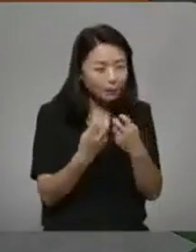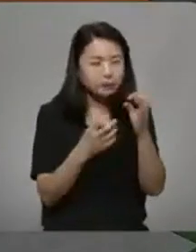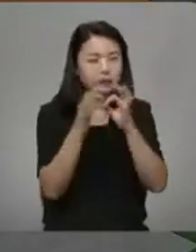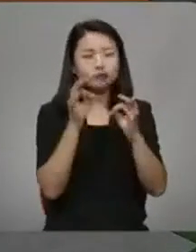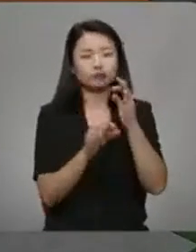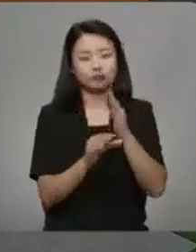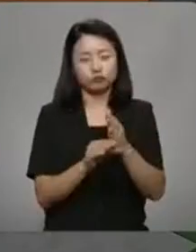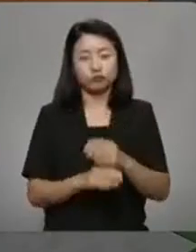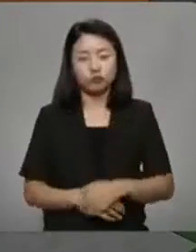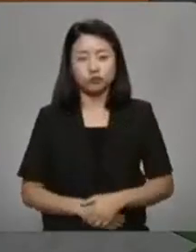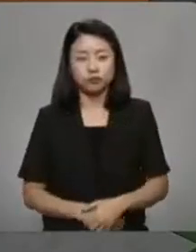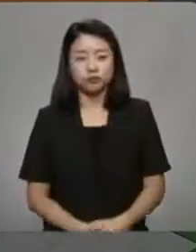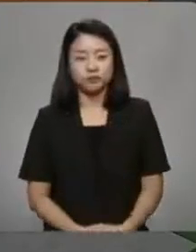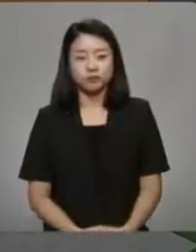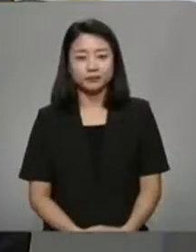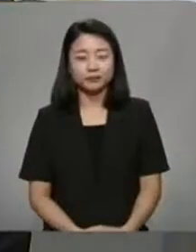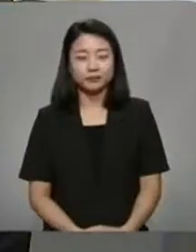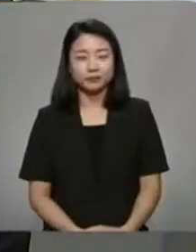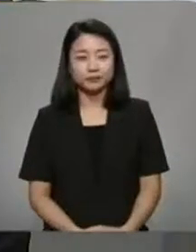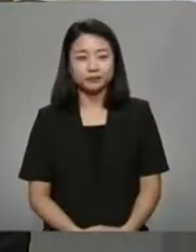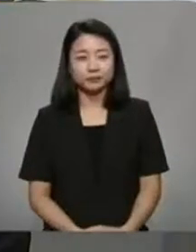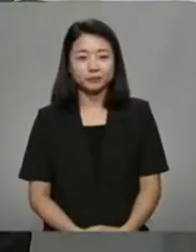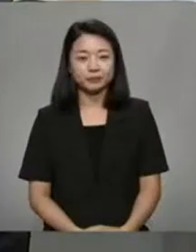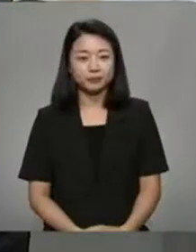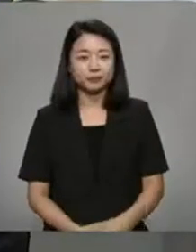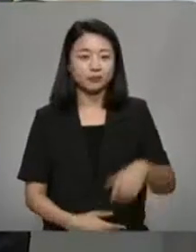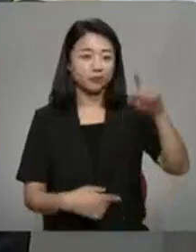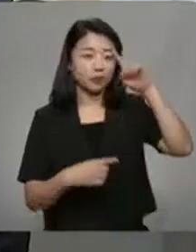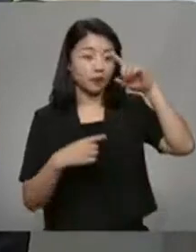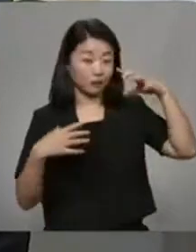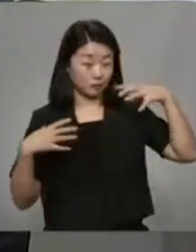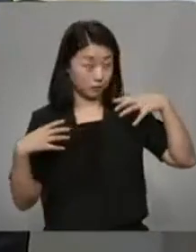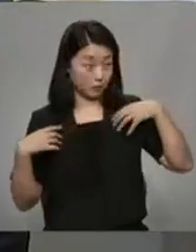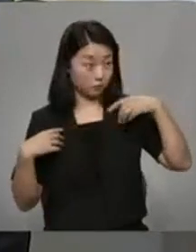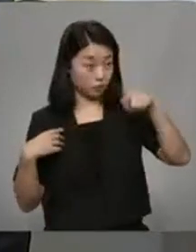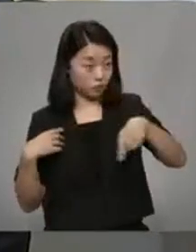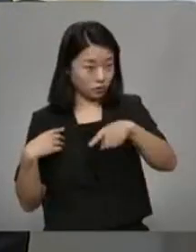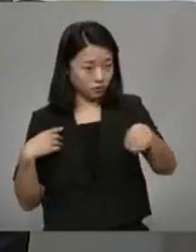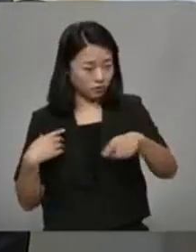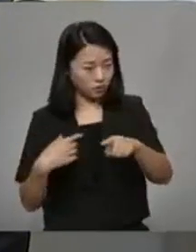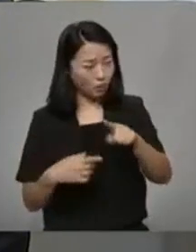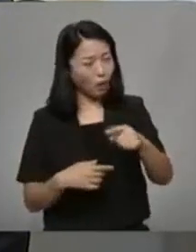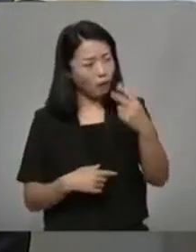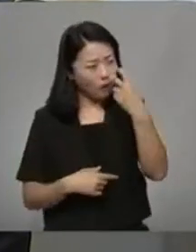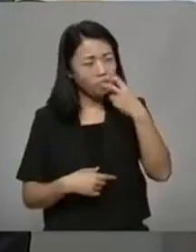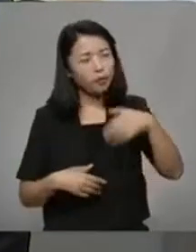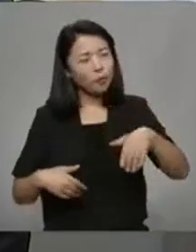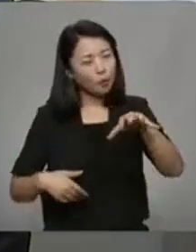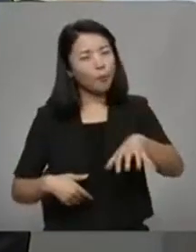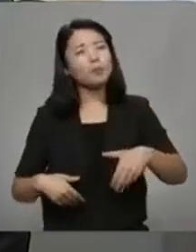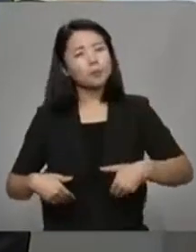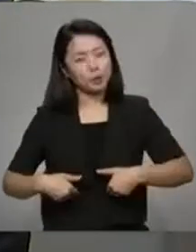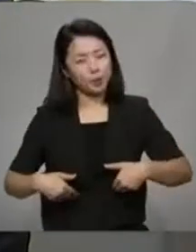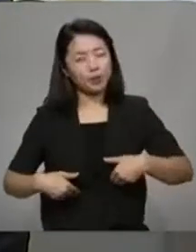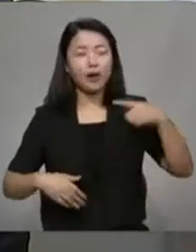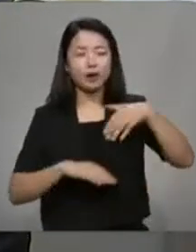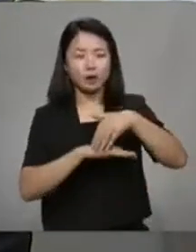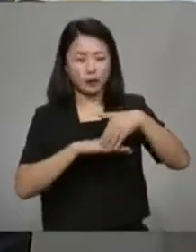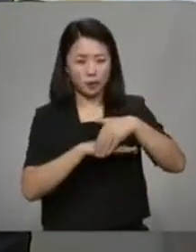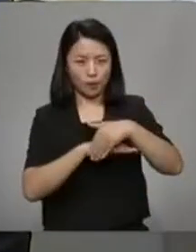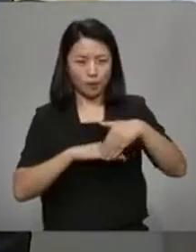있습니다. 국가 주도의 핵심 광물 산업단지 조성이 필요하다라고 이제 계획은 하고 있습니다.